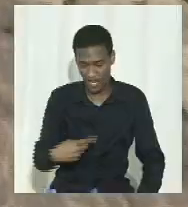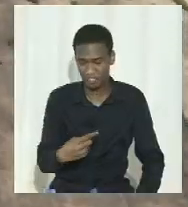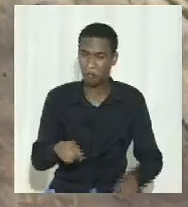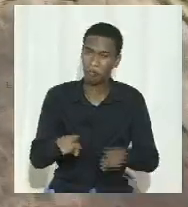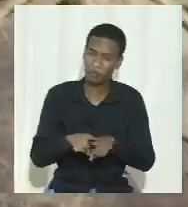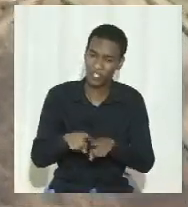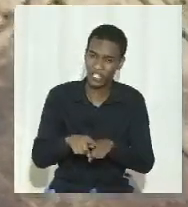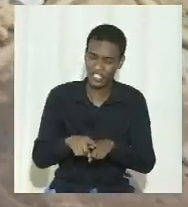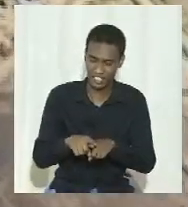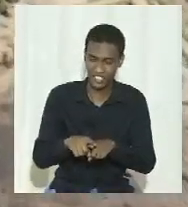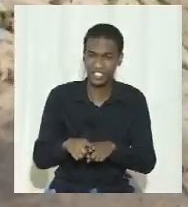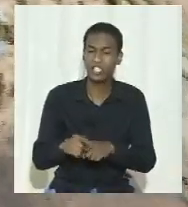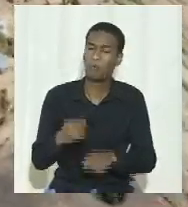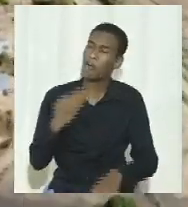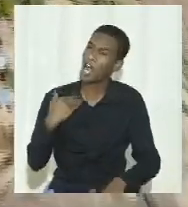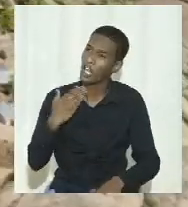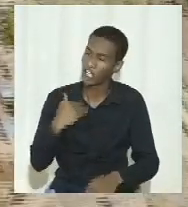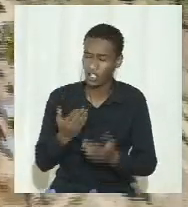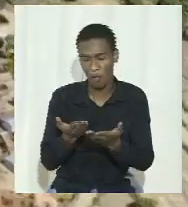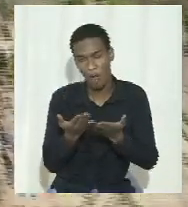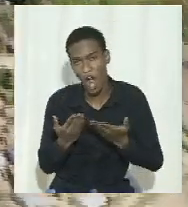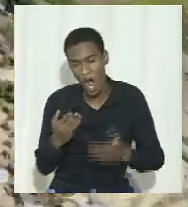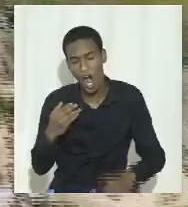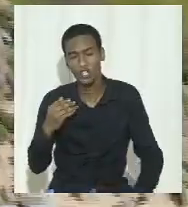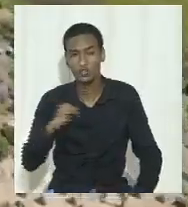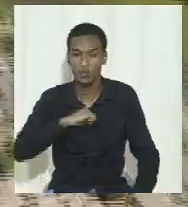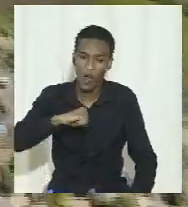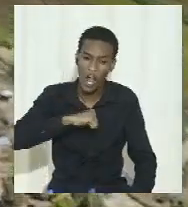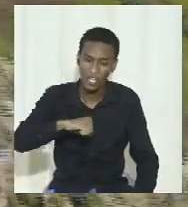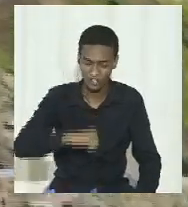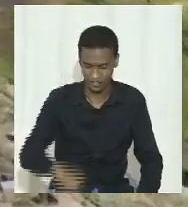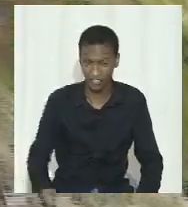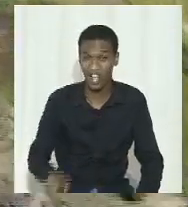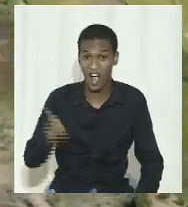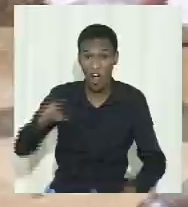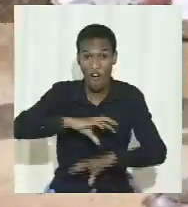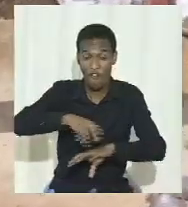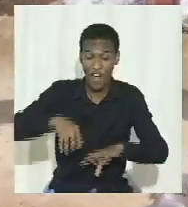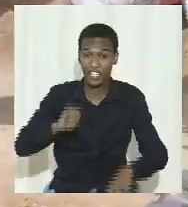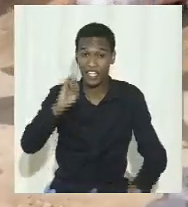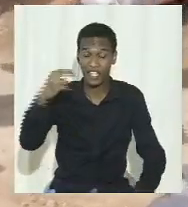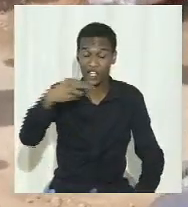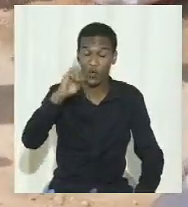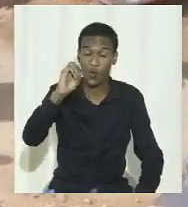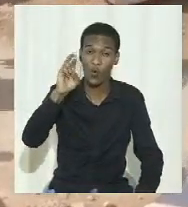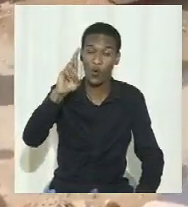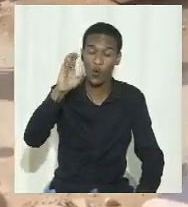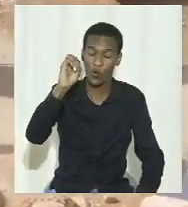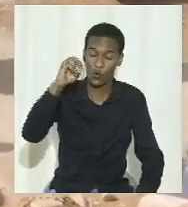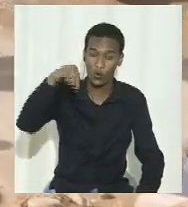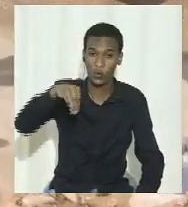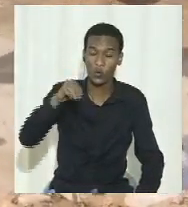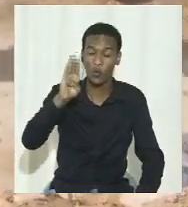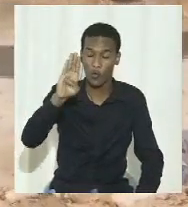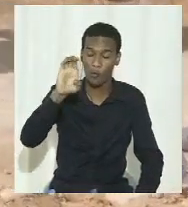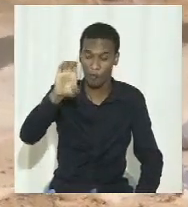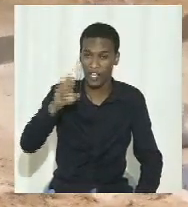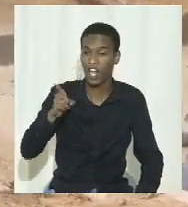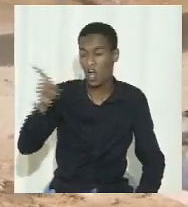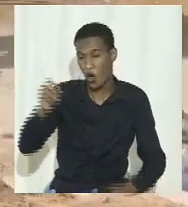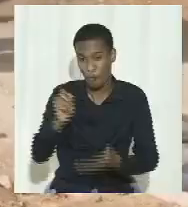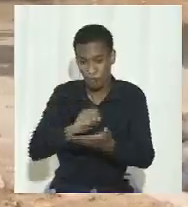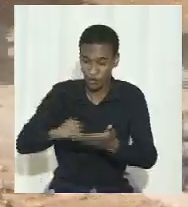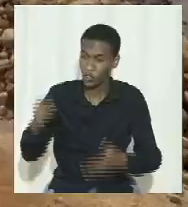fananan'asa. Ho an'ny faritra Iorombe manokana ohatra dia 9 ireo tanora nisoratra agnarana hianatra